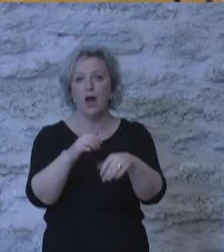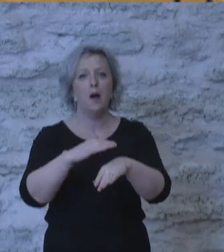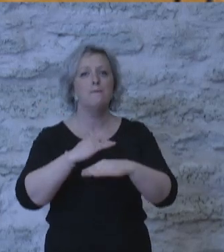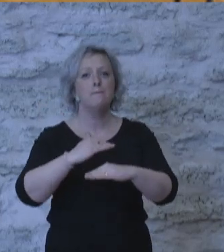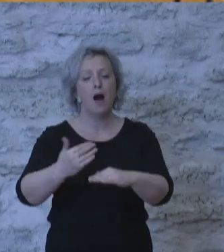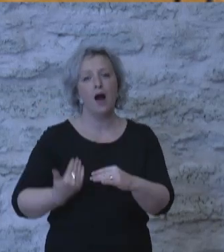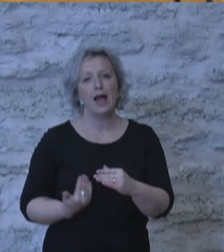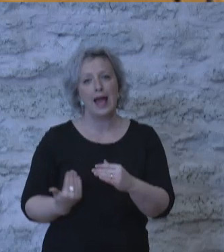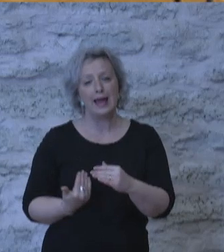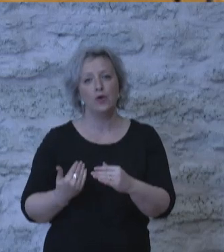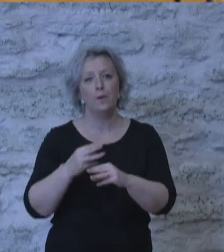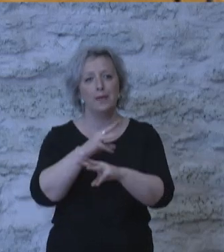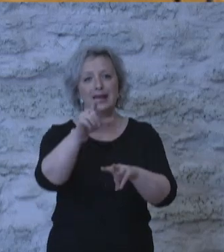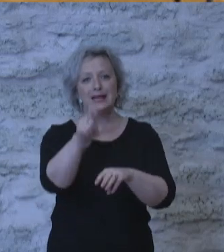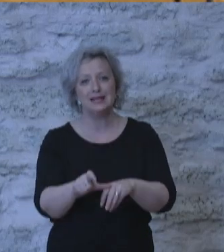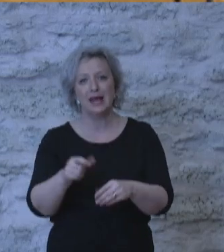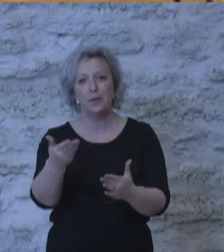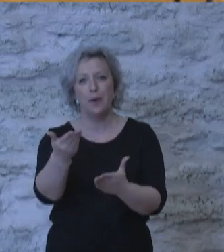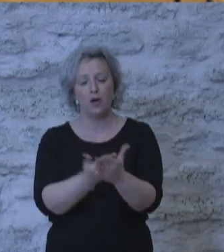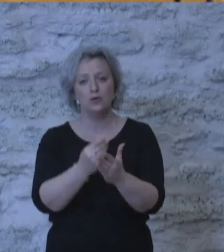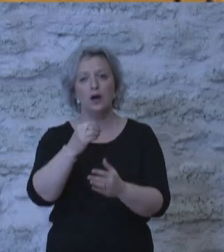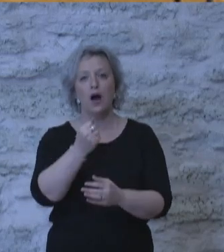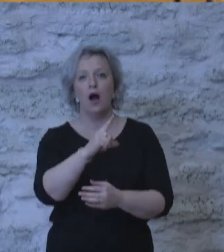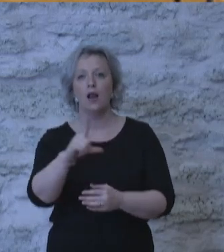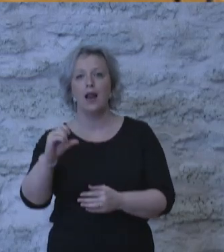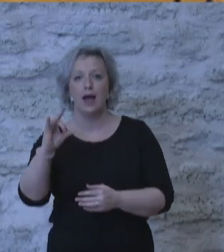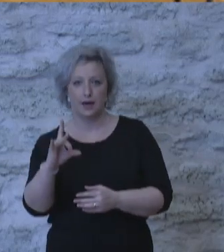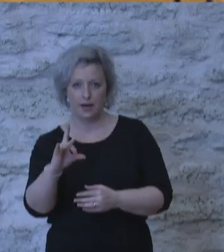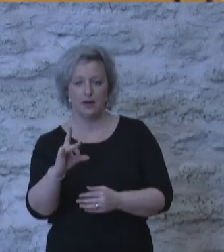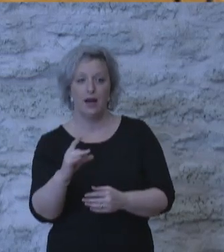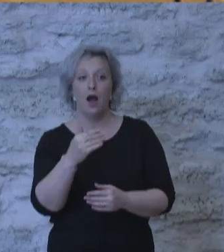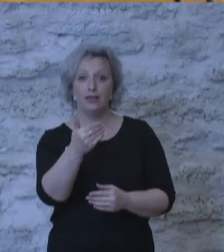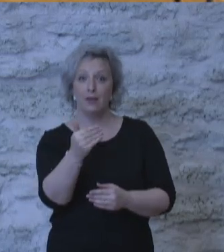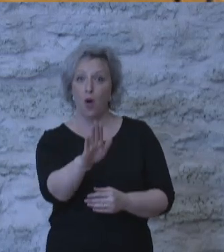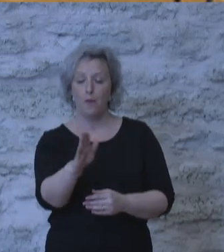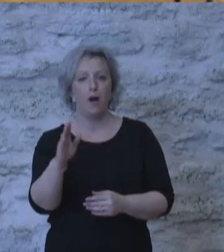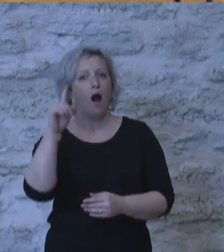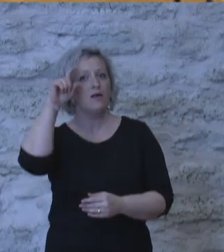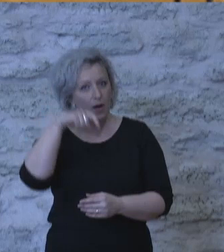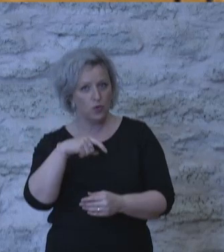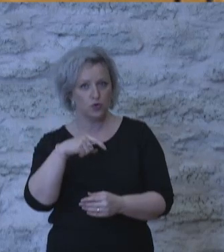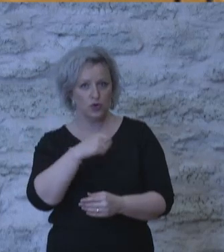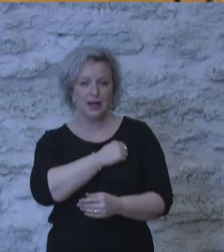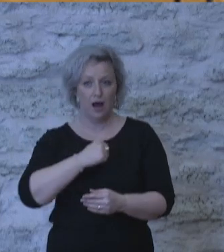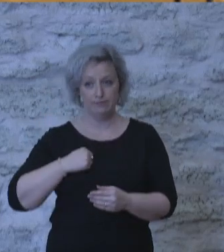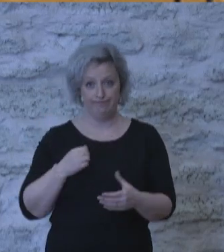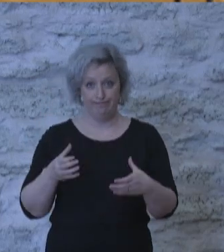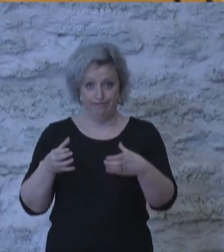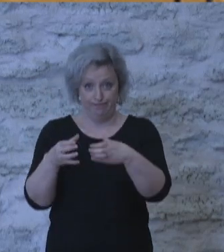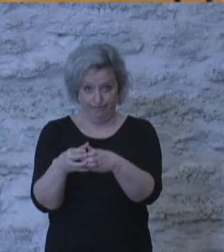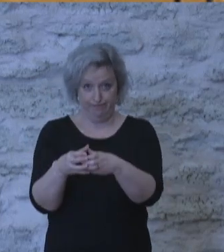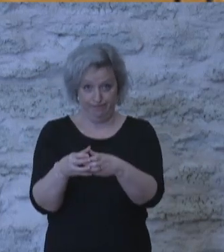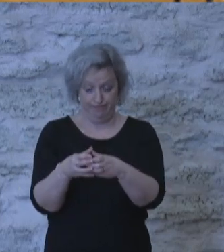Aller välja pakkus, nimelt oli tema seisukoht, et ajateenijad, kes on oma